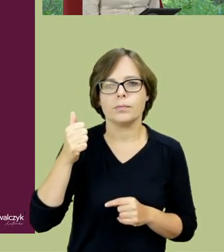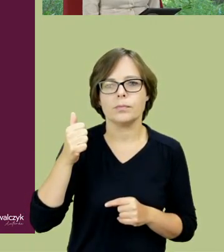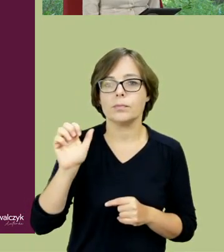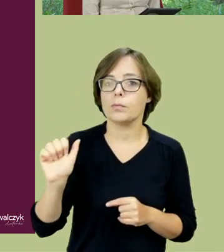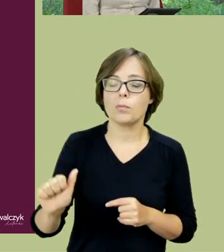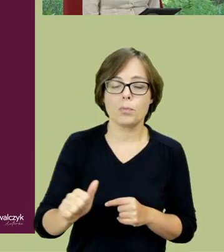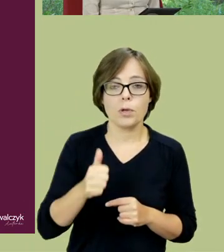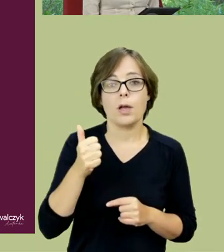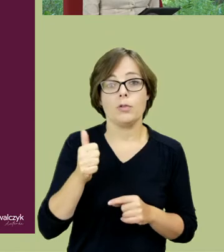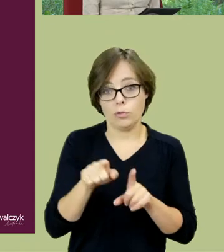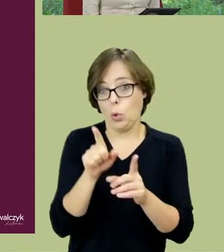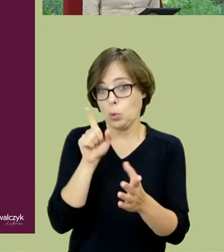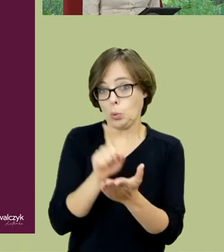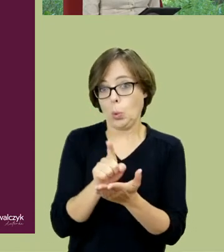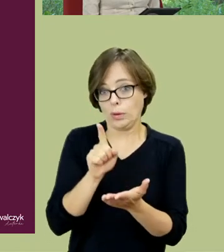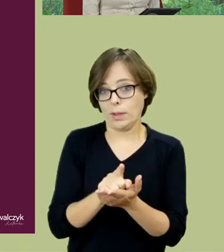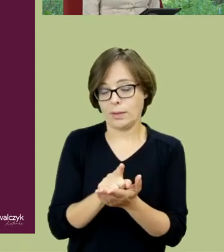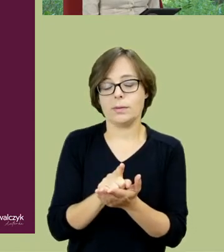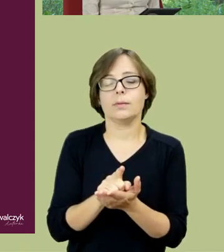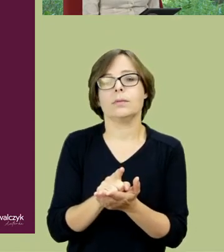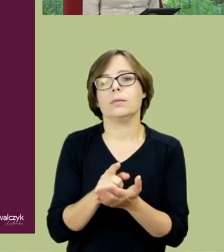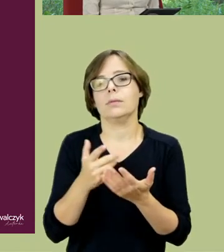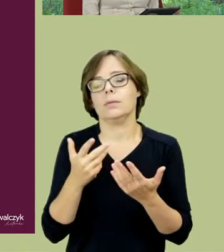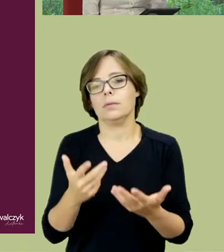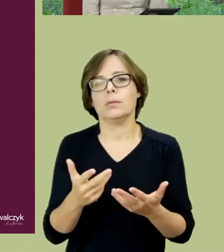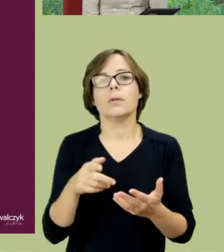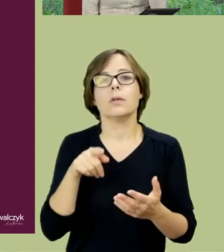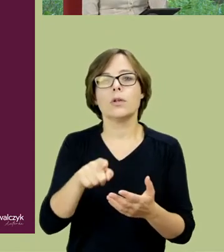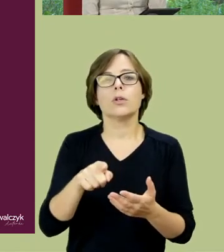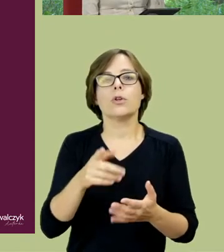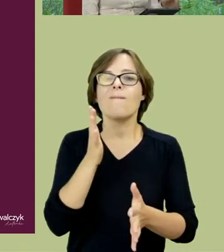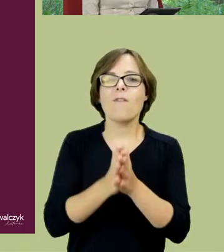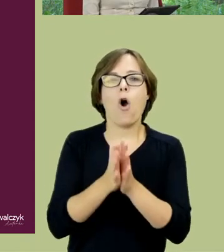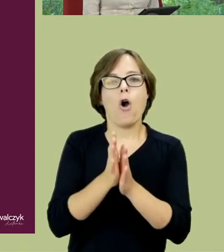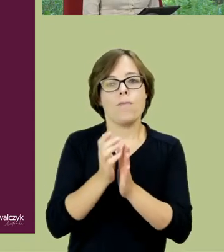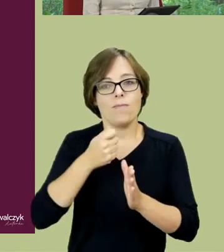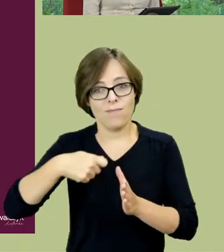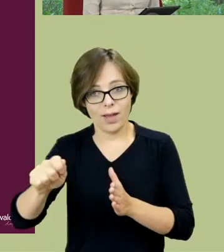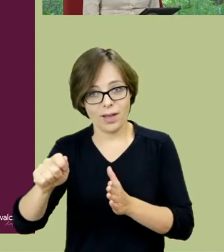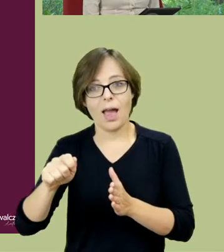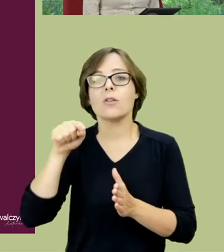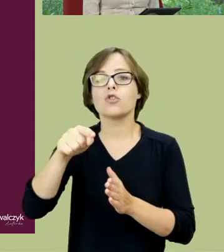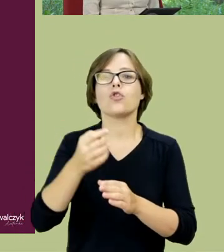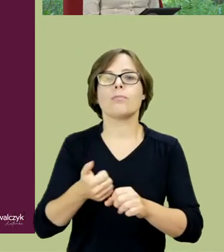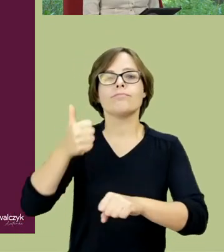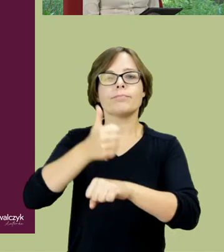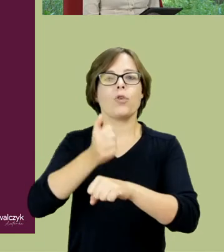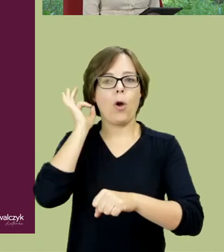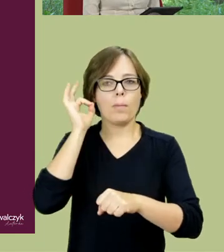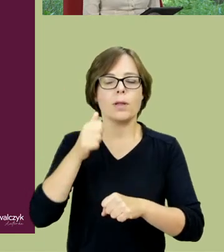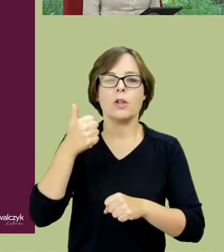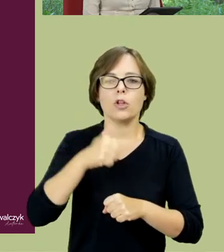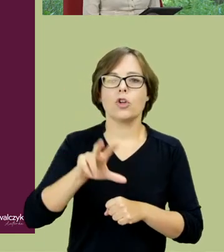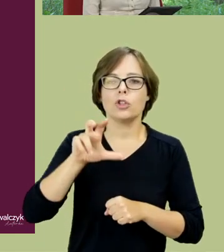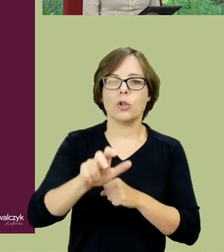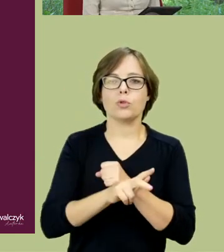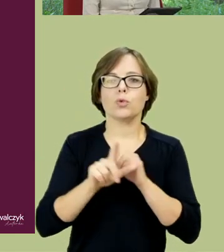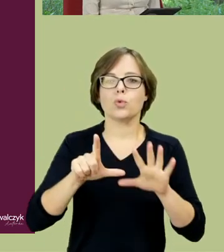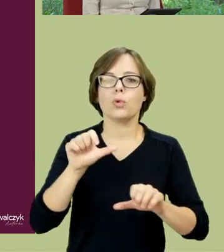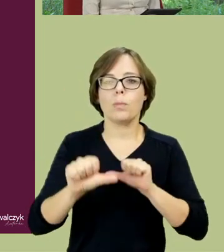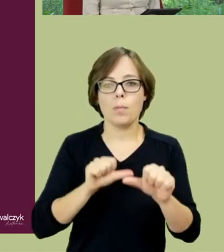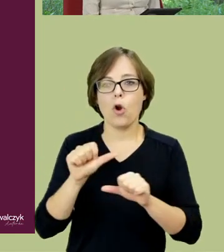dowodzonej wyprawie wojennej poprowadzonej przez kobietę. Miało to miejsce w 1387 roku i królowa